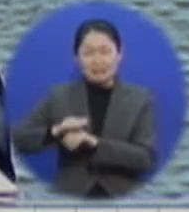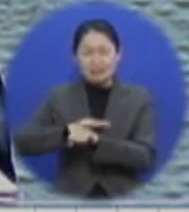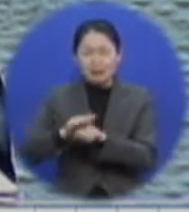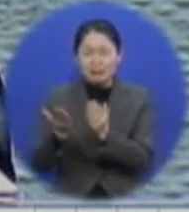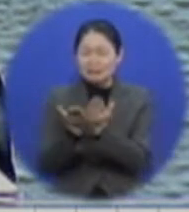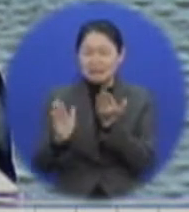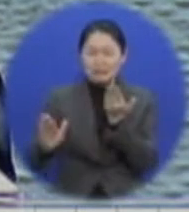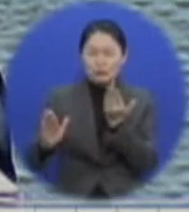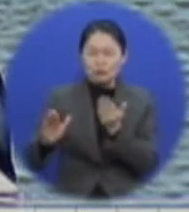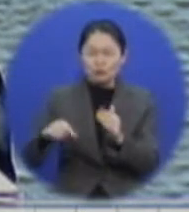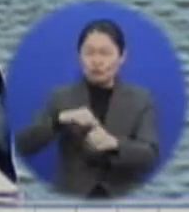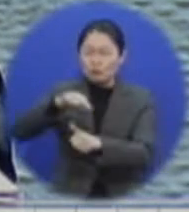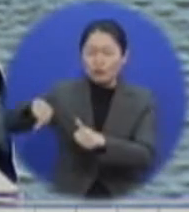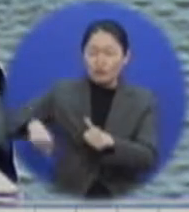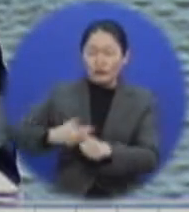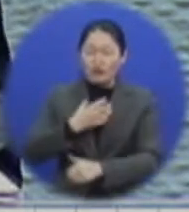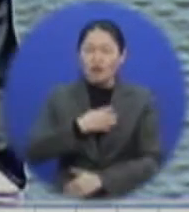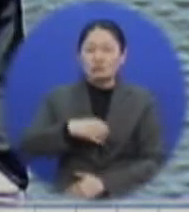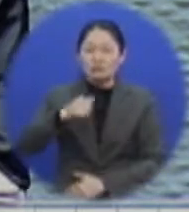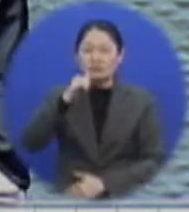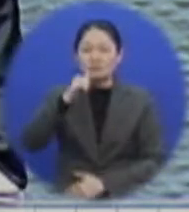걱정하는 분들도 계셔요